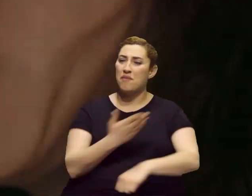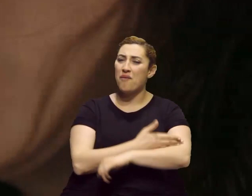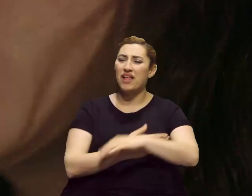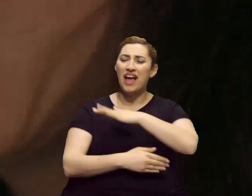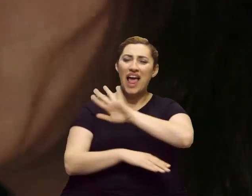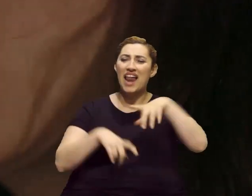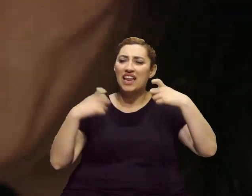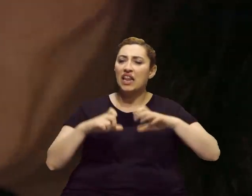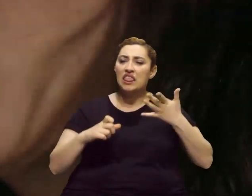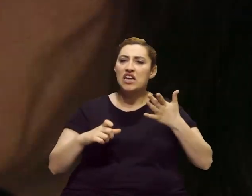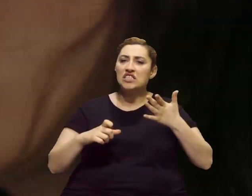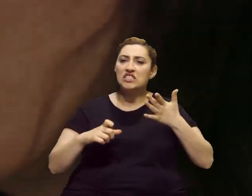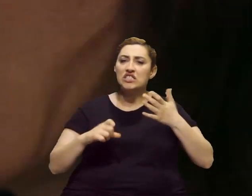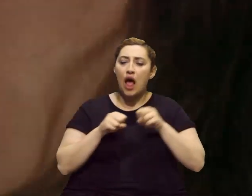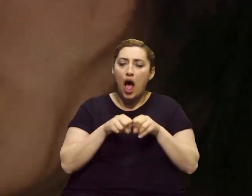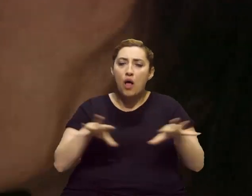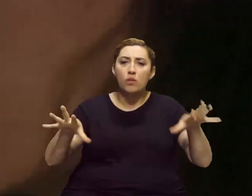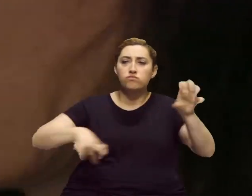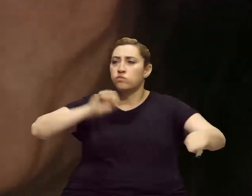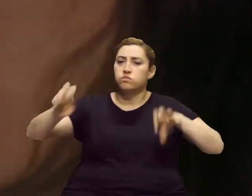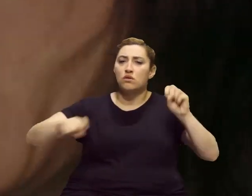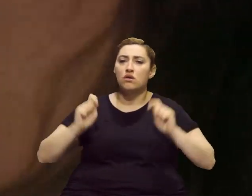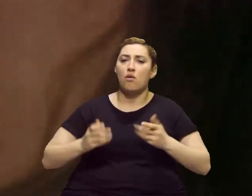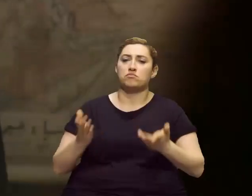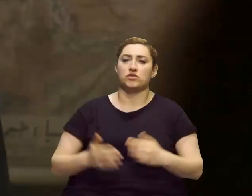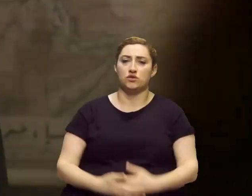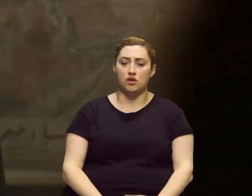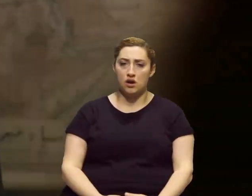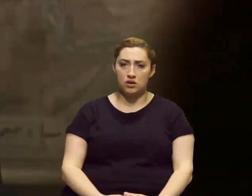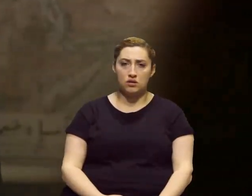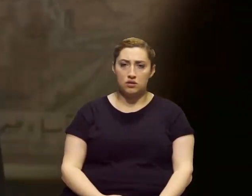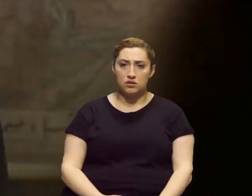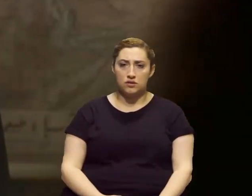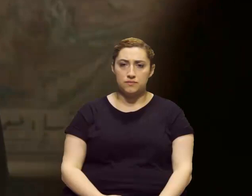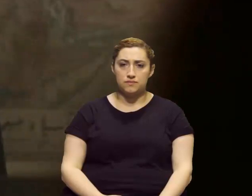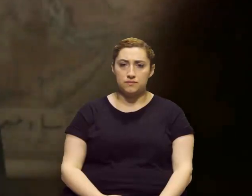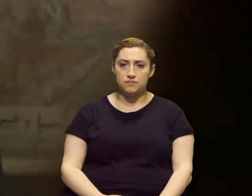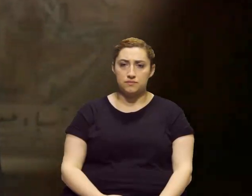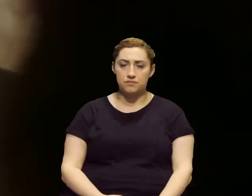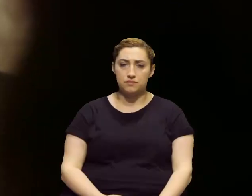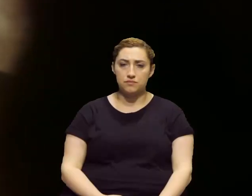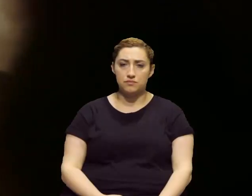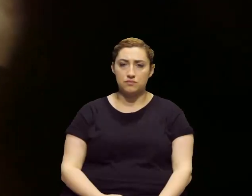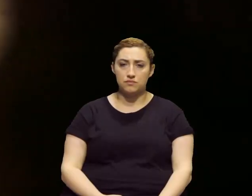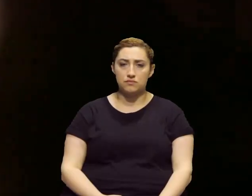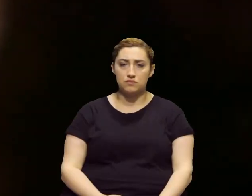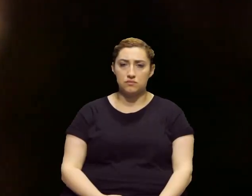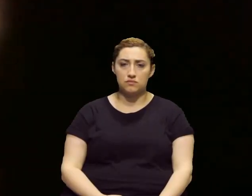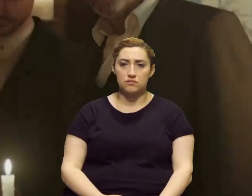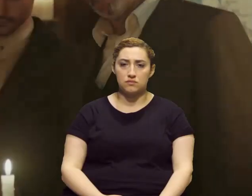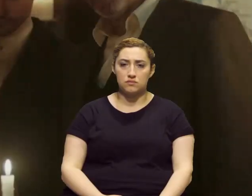Memleketin her yerini nasıl da ahtapot gibi sarmışlar. Toplantı odasındalar. Ethemli Ahmet de yanlarında.